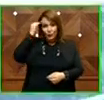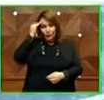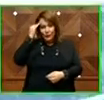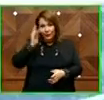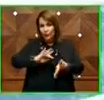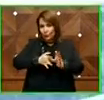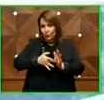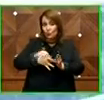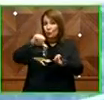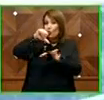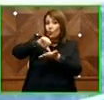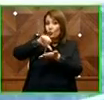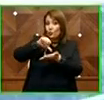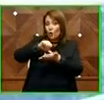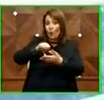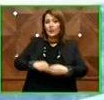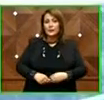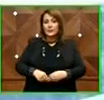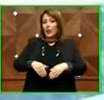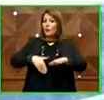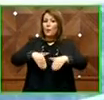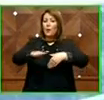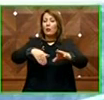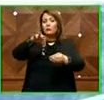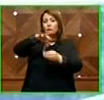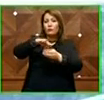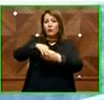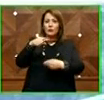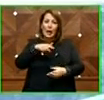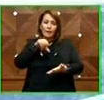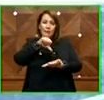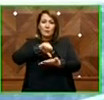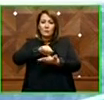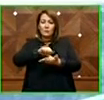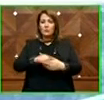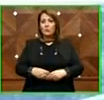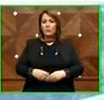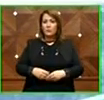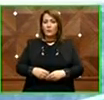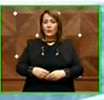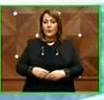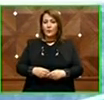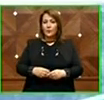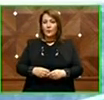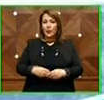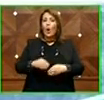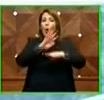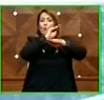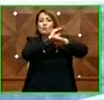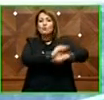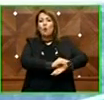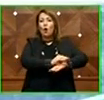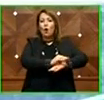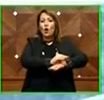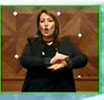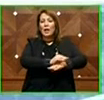هي اللي تمشي فيها عمليه الانتخاب. المراكز هما ملزمون بالحفاظ على